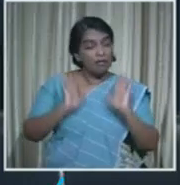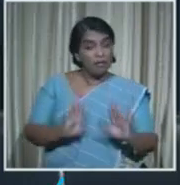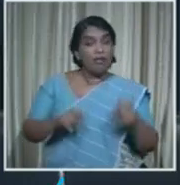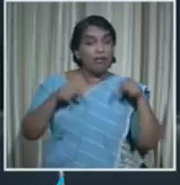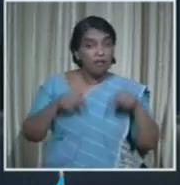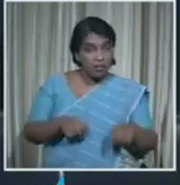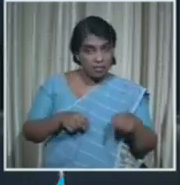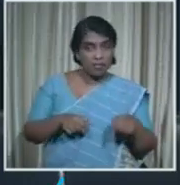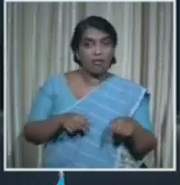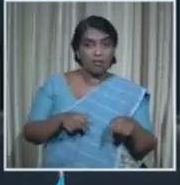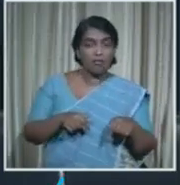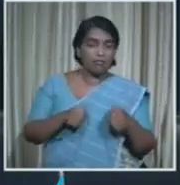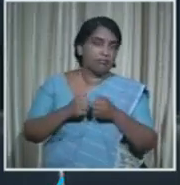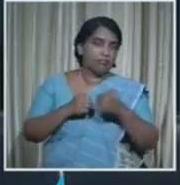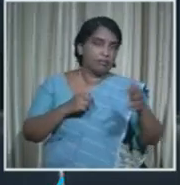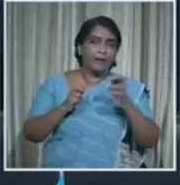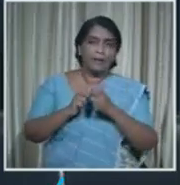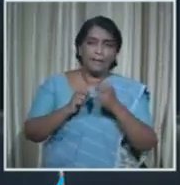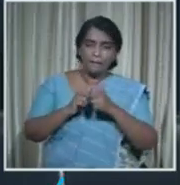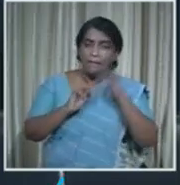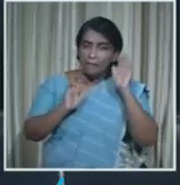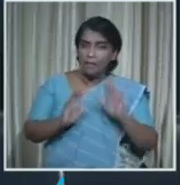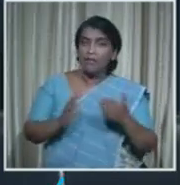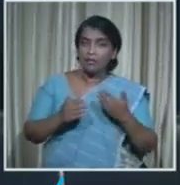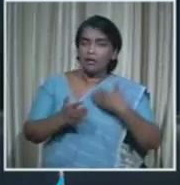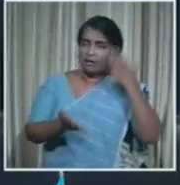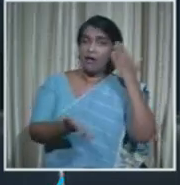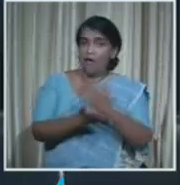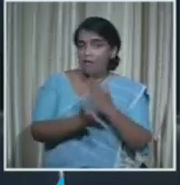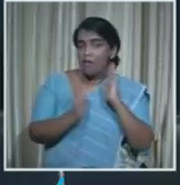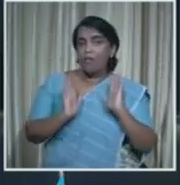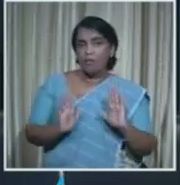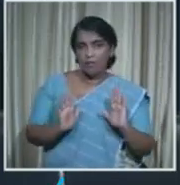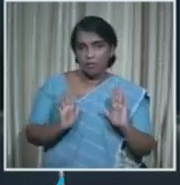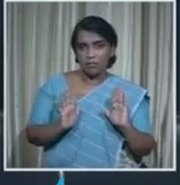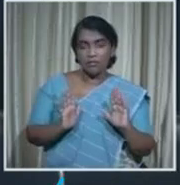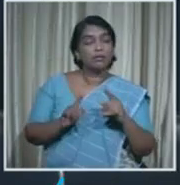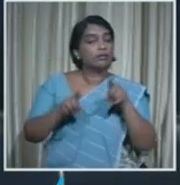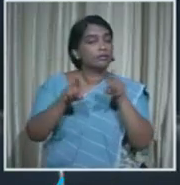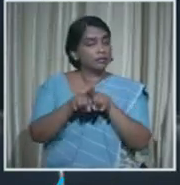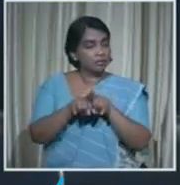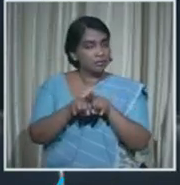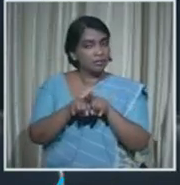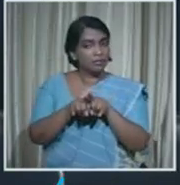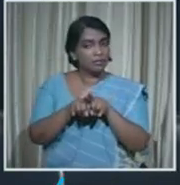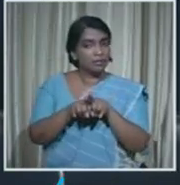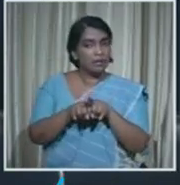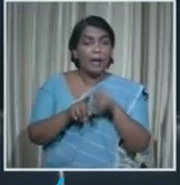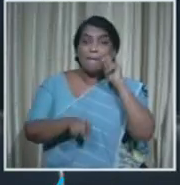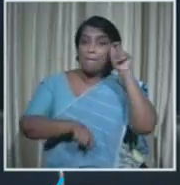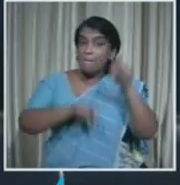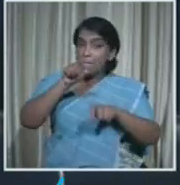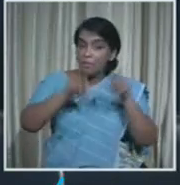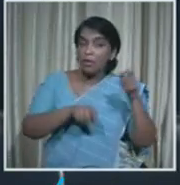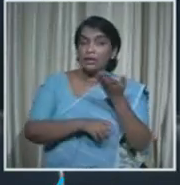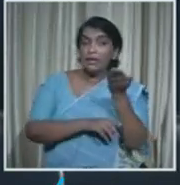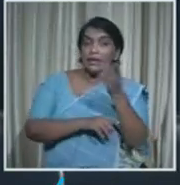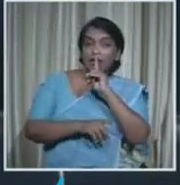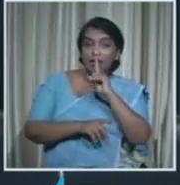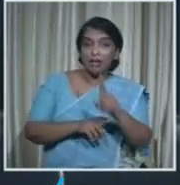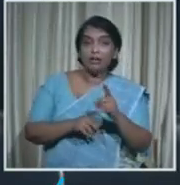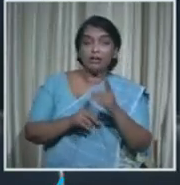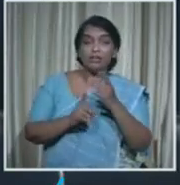අද ඇවිල්ලා තියෙන්නේ. මේක අපි නවත්ත ගන්න ඕනේ. එක පැත්තකින් මේ ජනතාව මේ ඉල්ලීම කරන්නේ